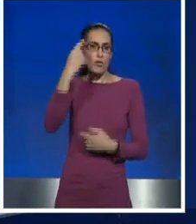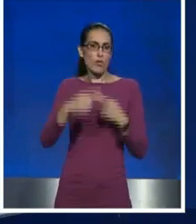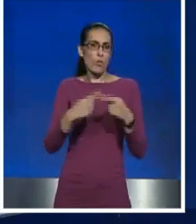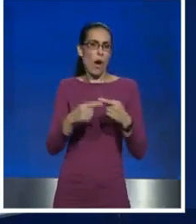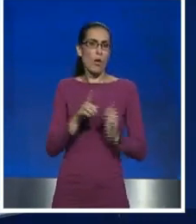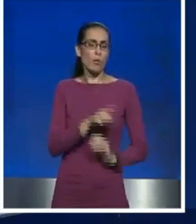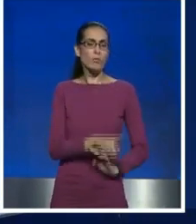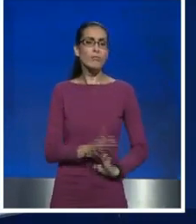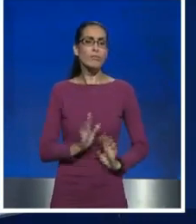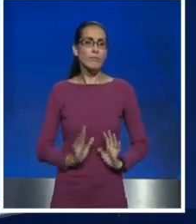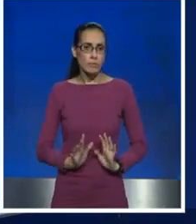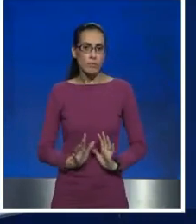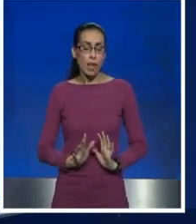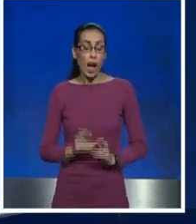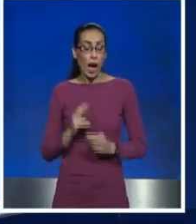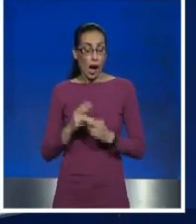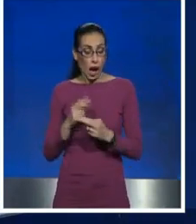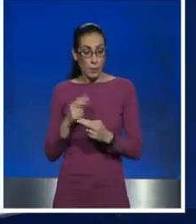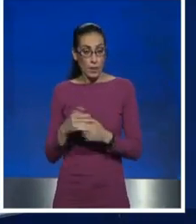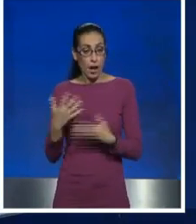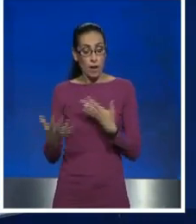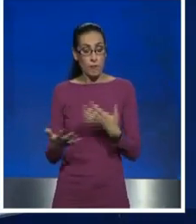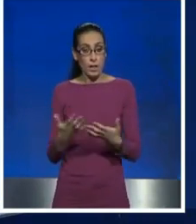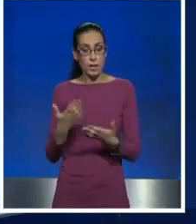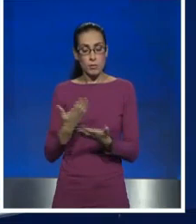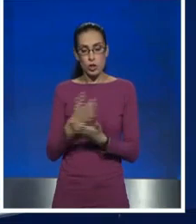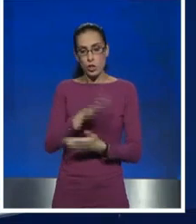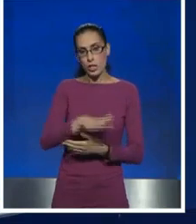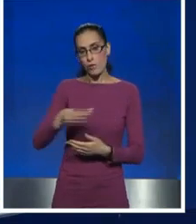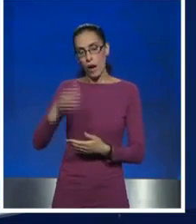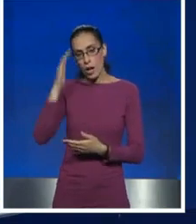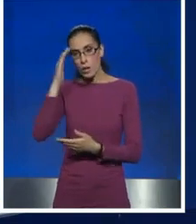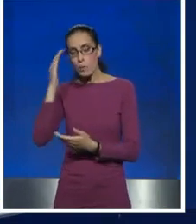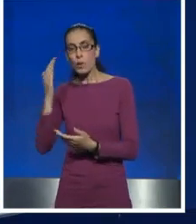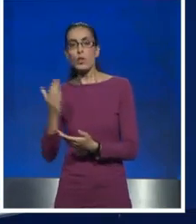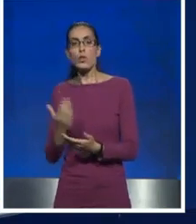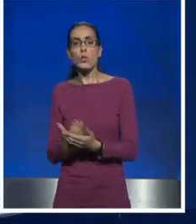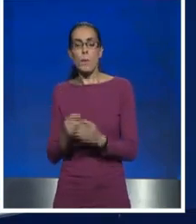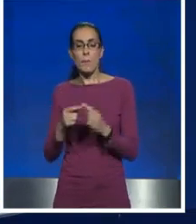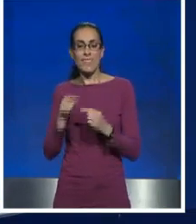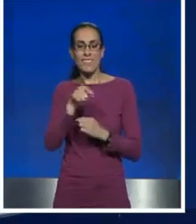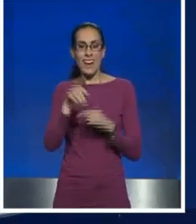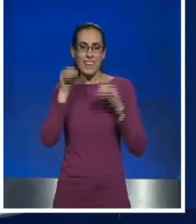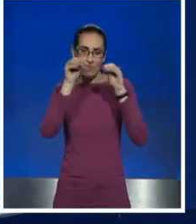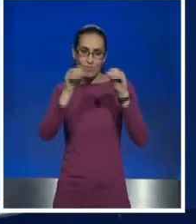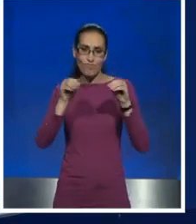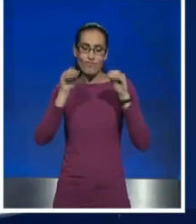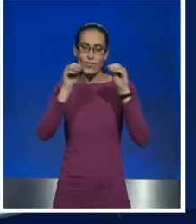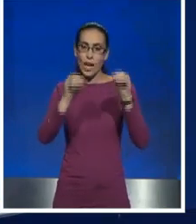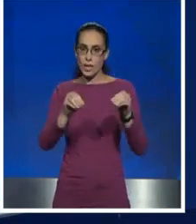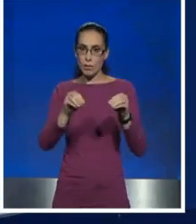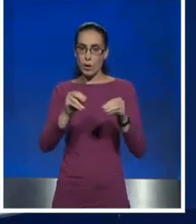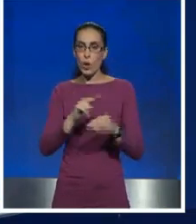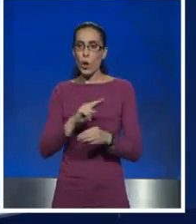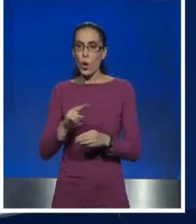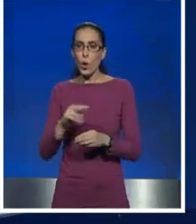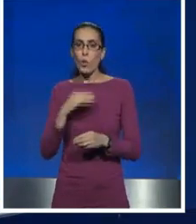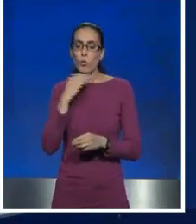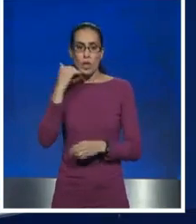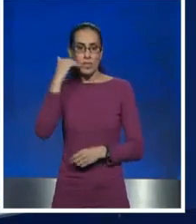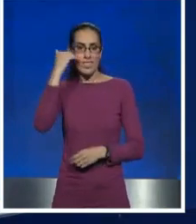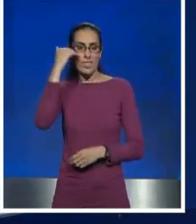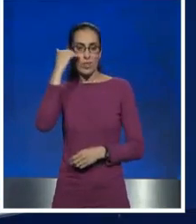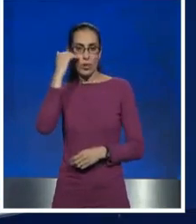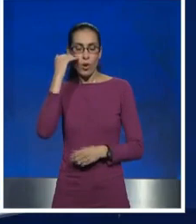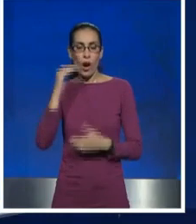U ħloqna mekkaniżmu biex it-tfal nipproteġuhom minn dan it-tagħlim. U iva bla mistħija ngħidu li dan